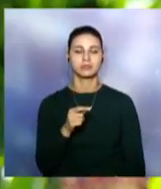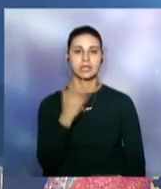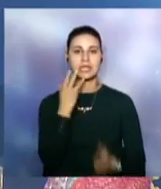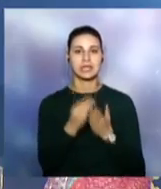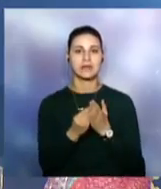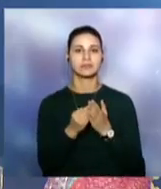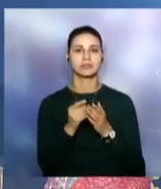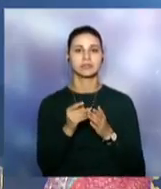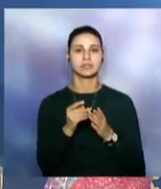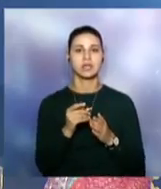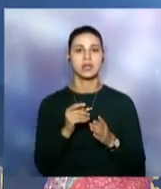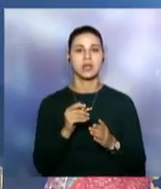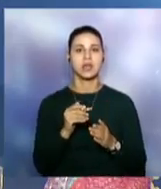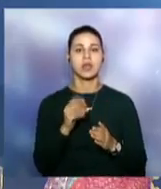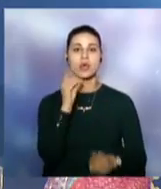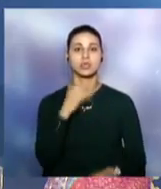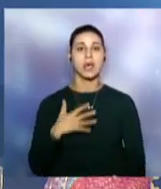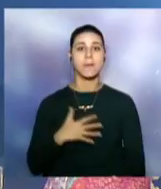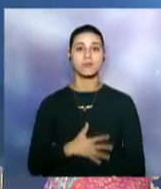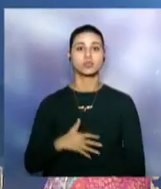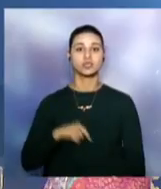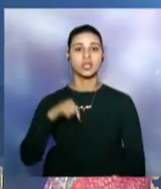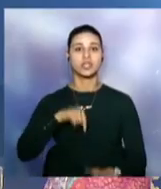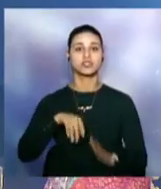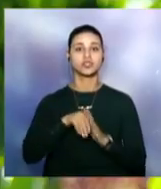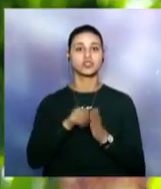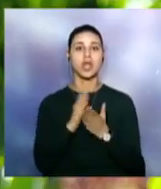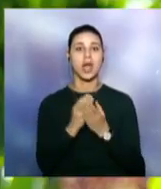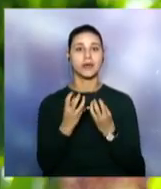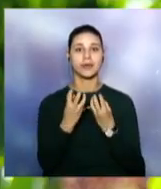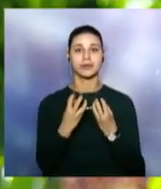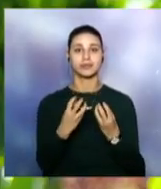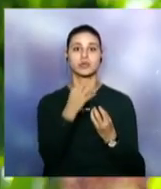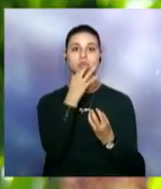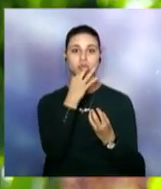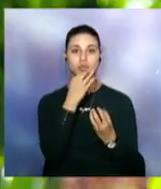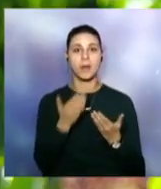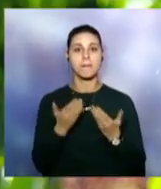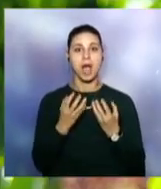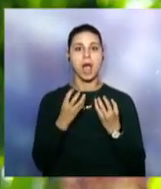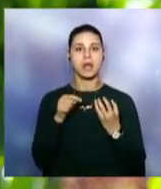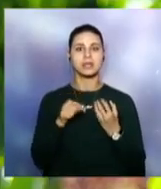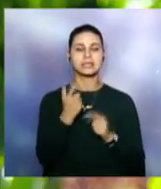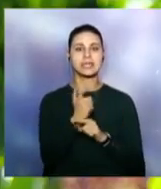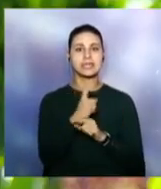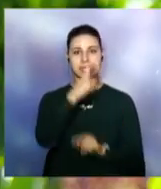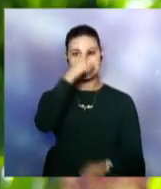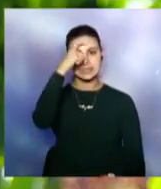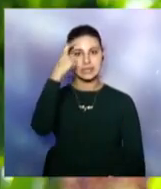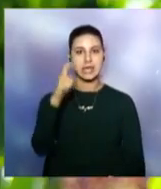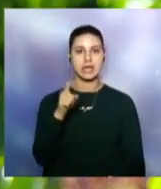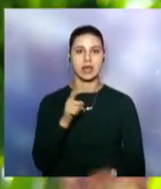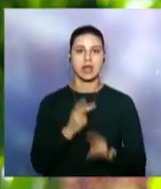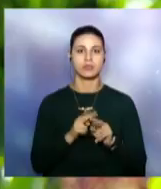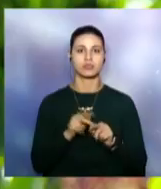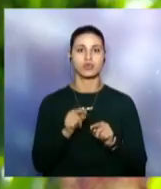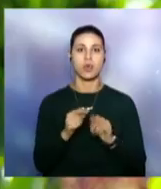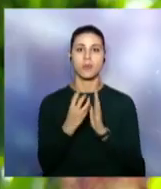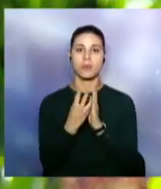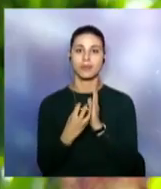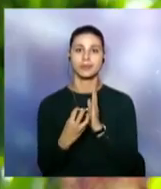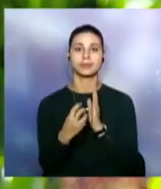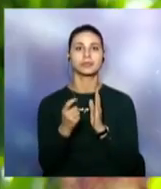ეს ტემპერატურა უფრო დაბალია ვიდრე მუცლის ზღვაში. კი ბატონო, და ამიტომ იმას სხვა კლიმატი აქვს და ვინაიდან სათესლე პარკში არ